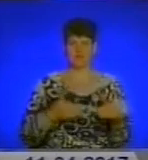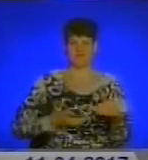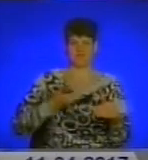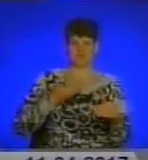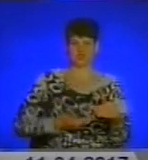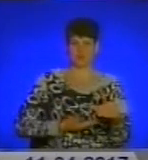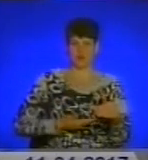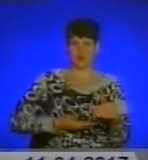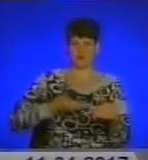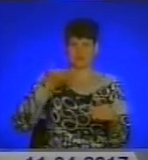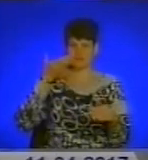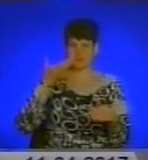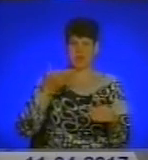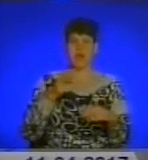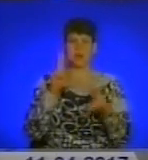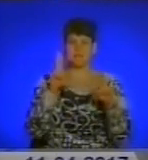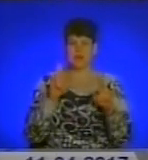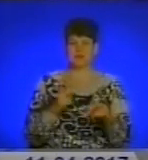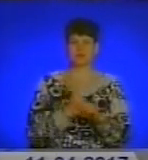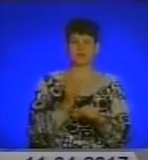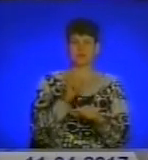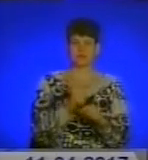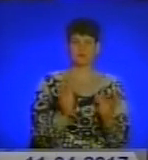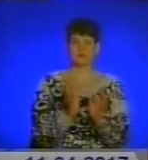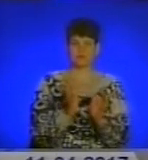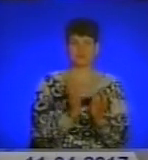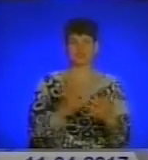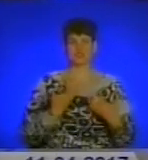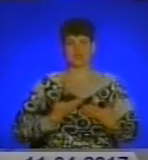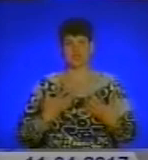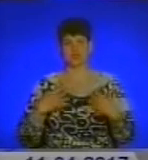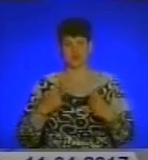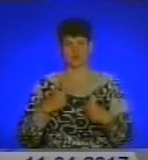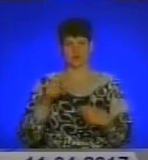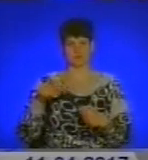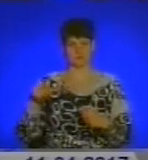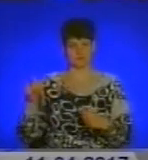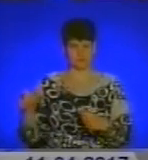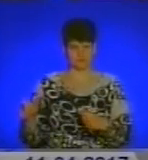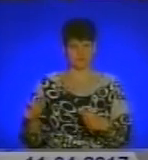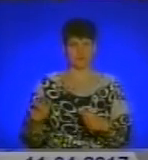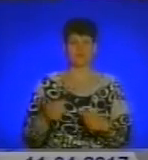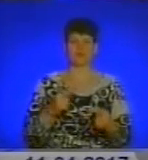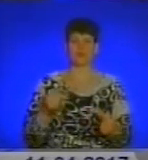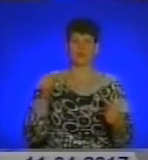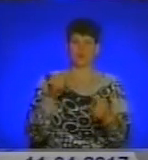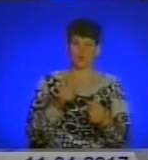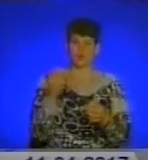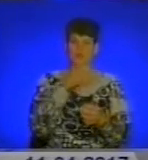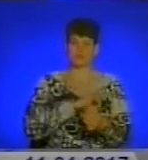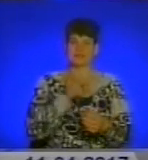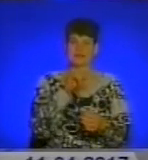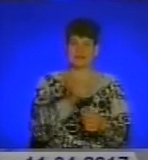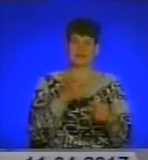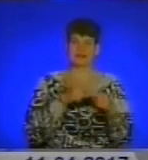Ну, саме правила зроблені для того, щоб зберегти життя і здоров'я спортсменів. Відповідно, використовується та техніка, яка